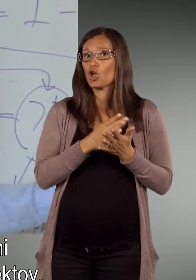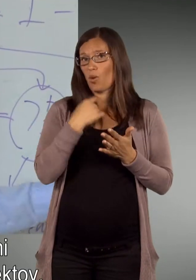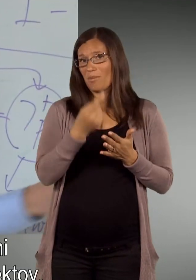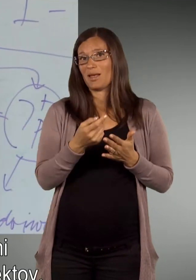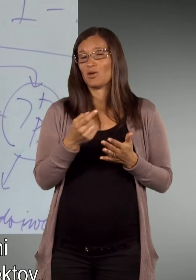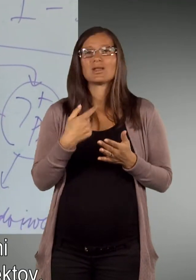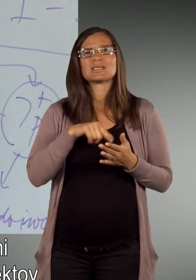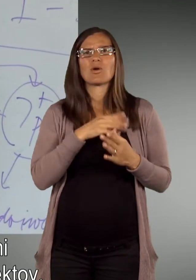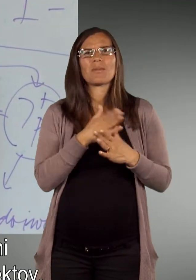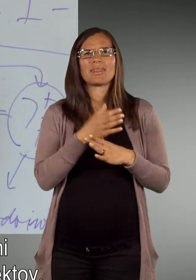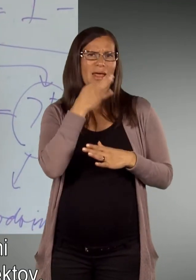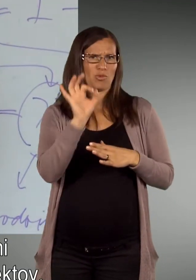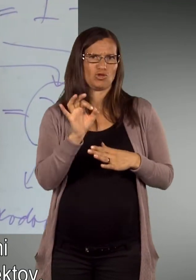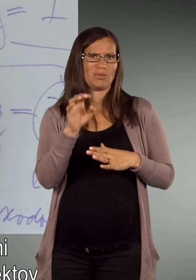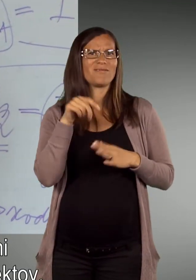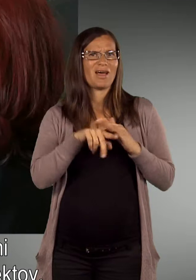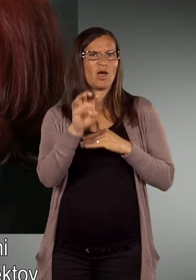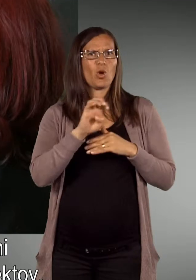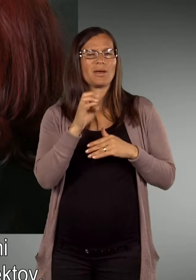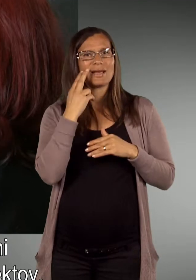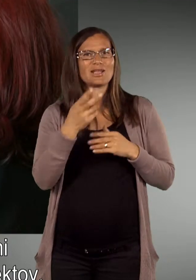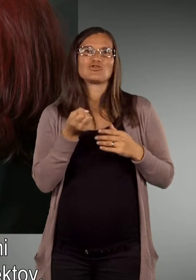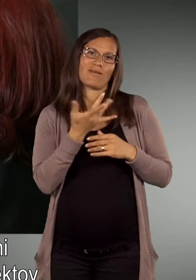smo med najboljšimi v Evropi glede števila projektov.